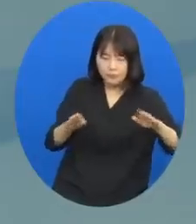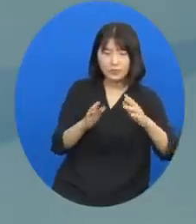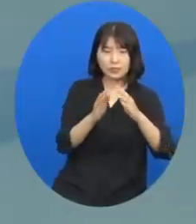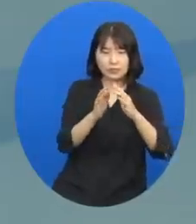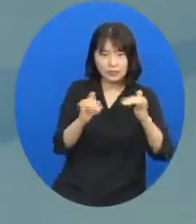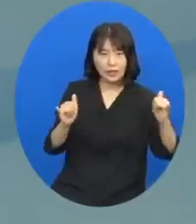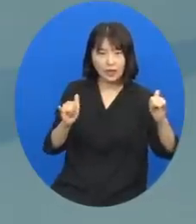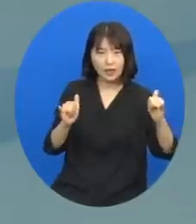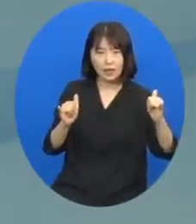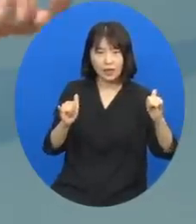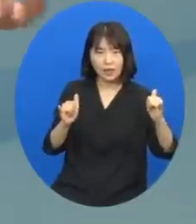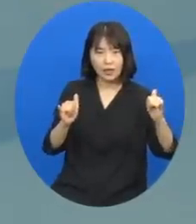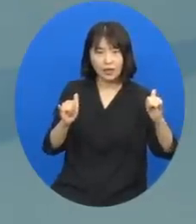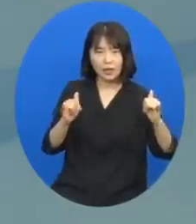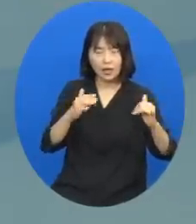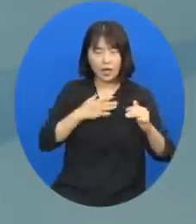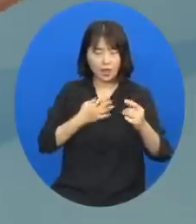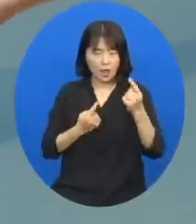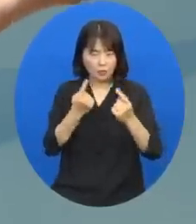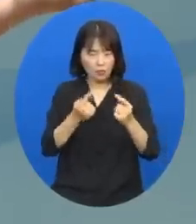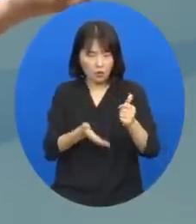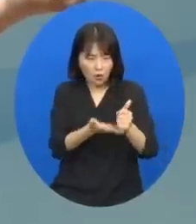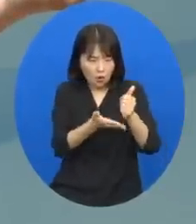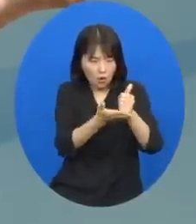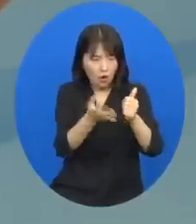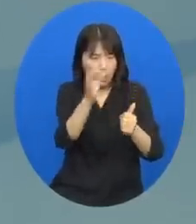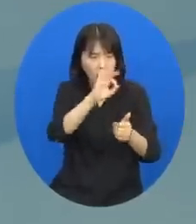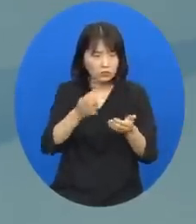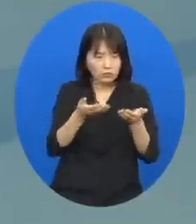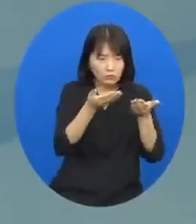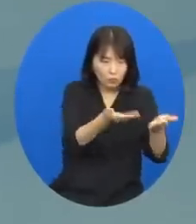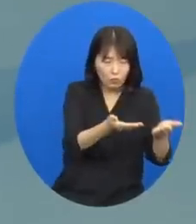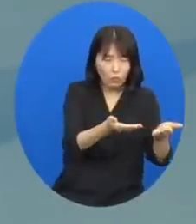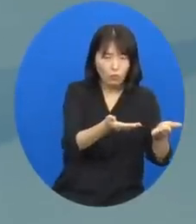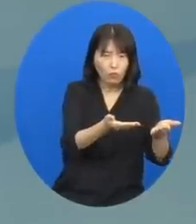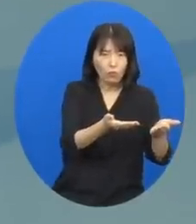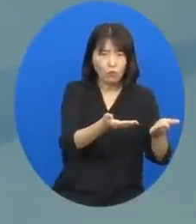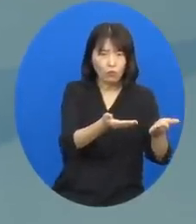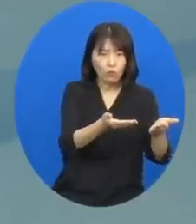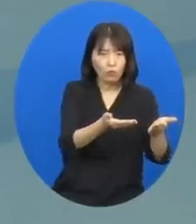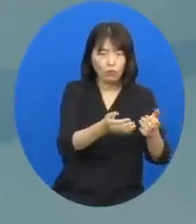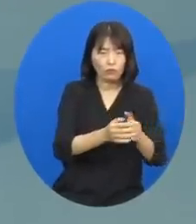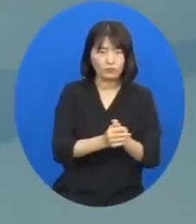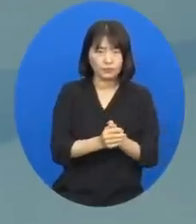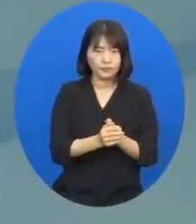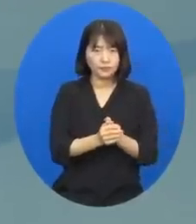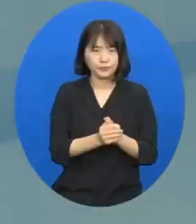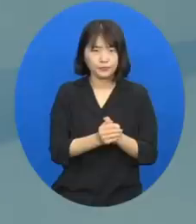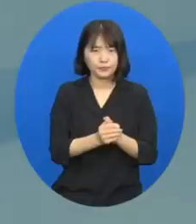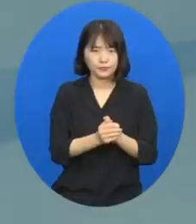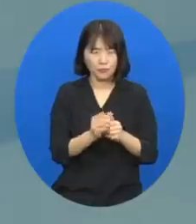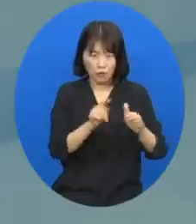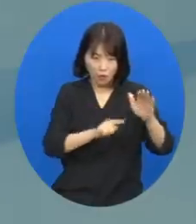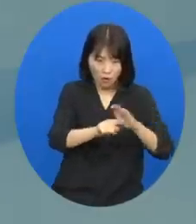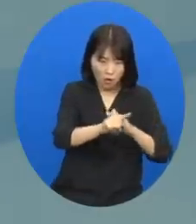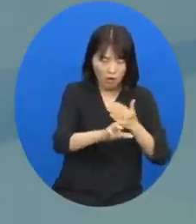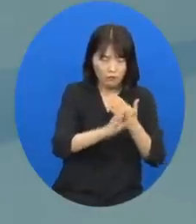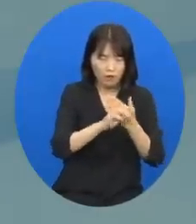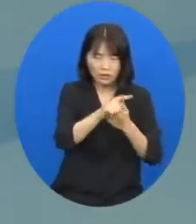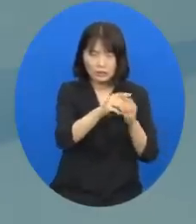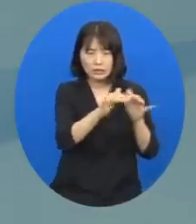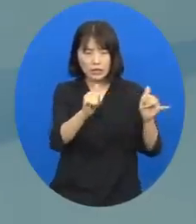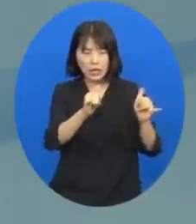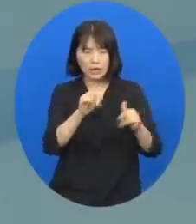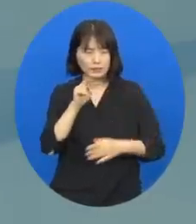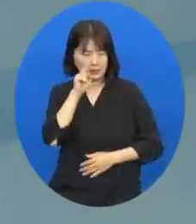나보다 칭찬을 받고 인정을 받고 추가글 나타내면 그 사람을 시기 하게